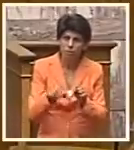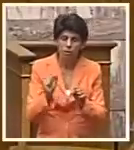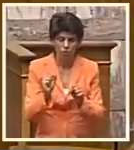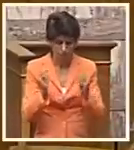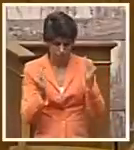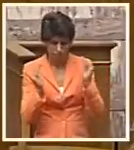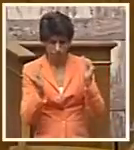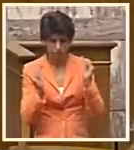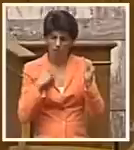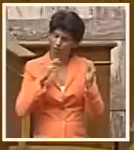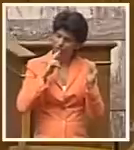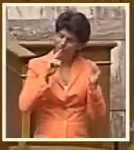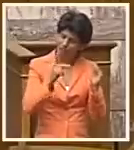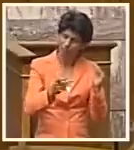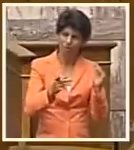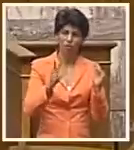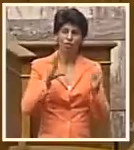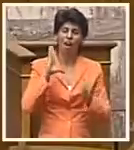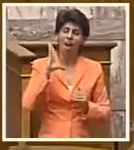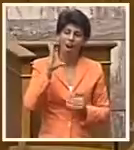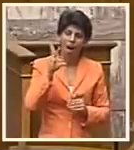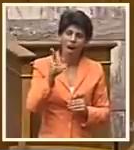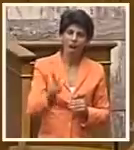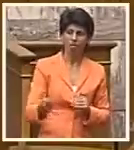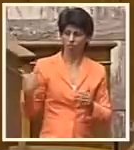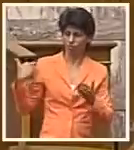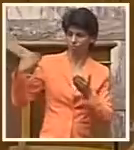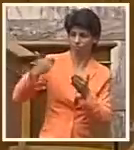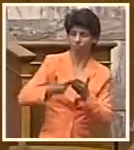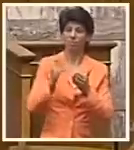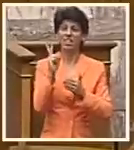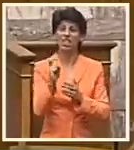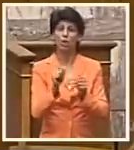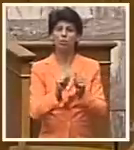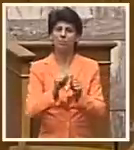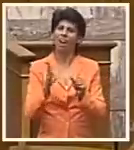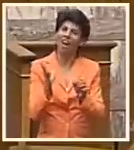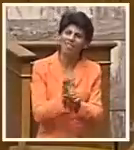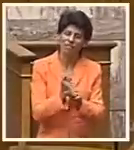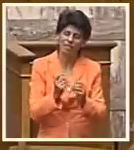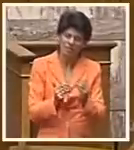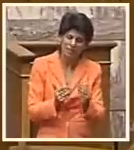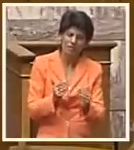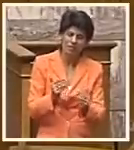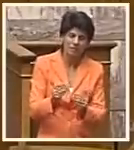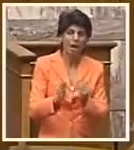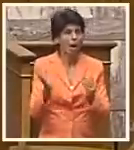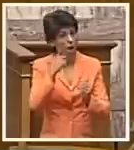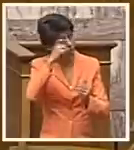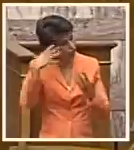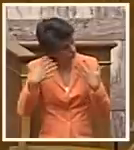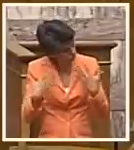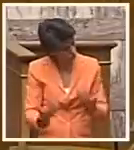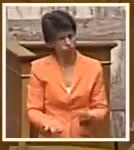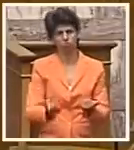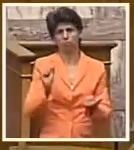σας απαντήσω. Κάθε μέρα, εδώ και 20 μήνες, τα καταφέρνουμε. Με όποιες δυσκολίες και